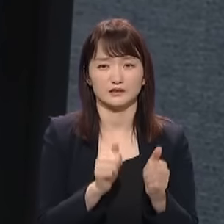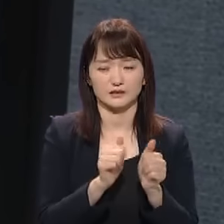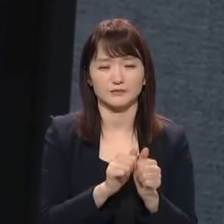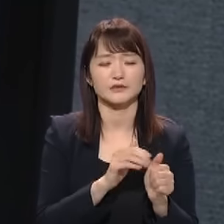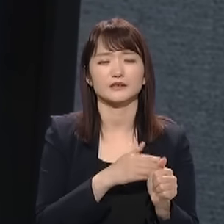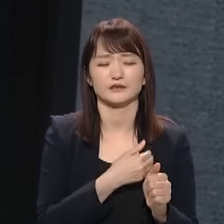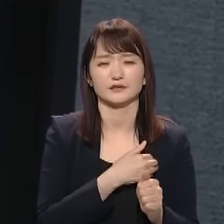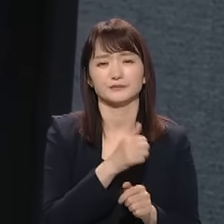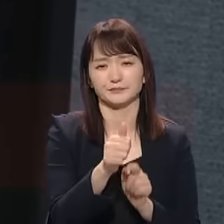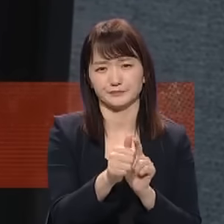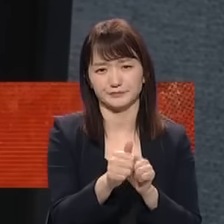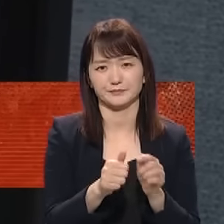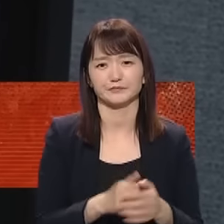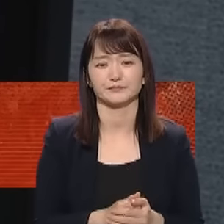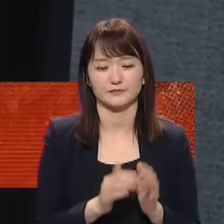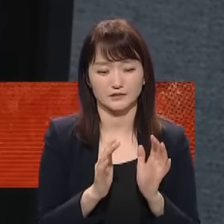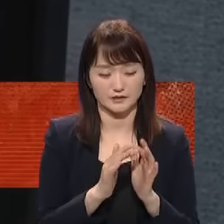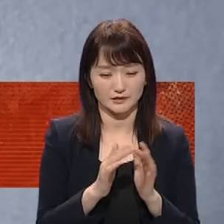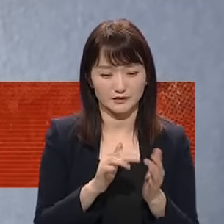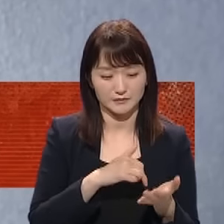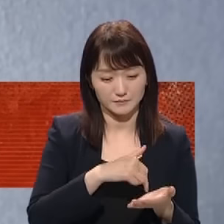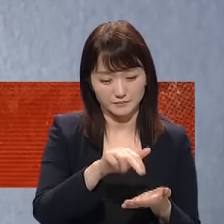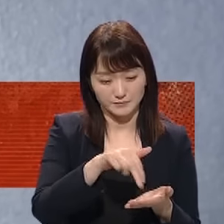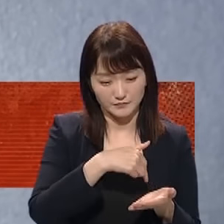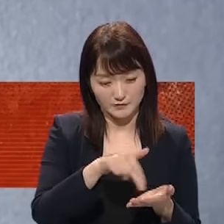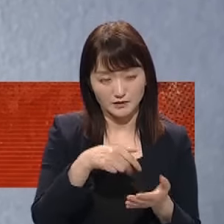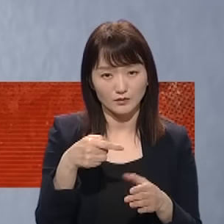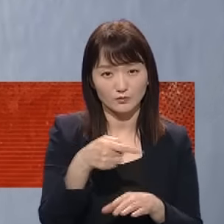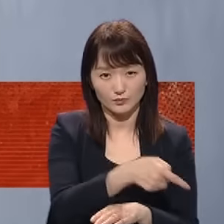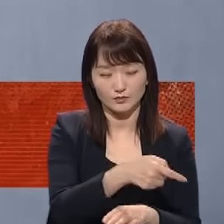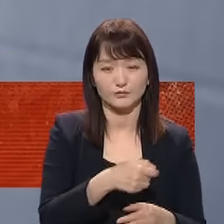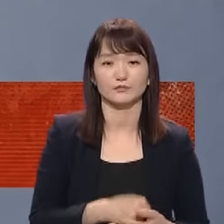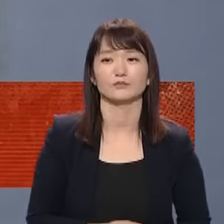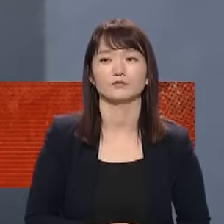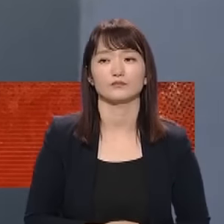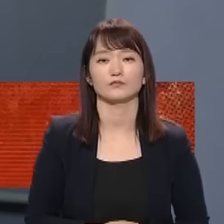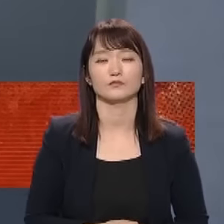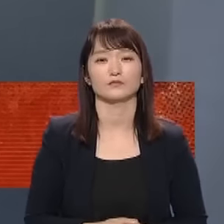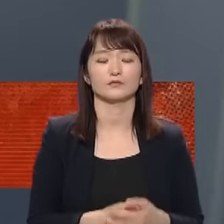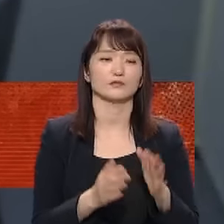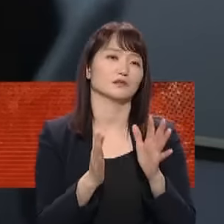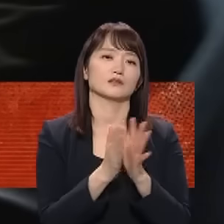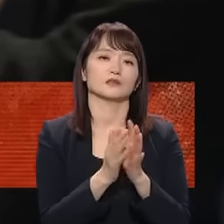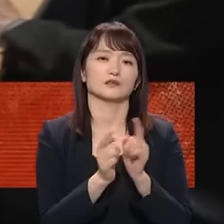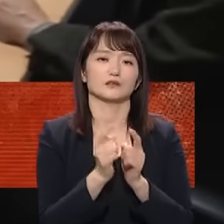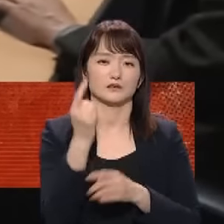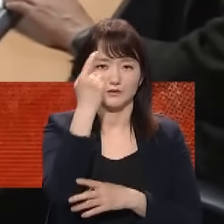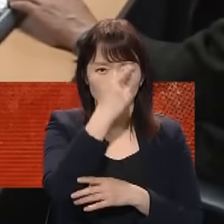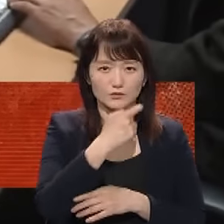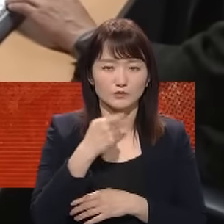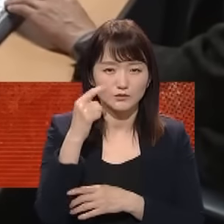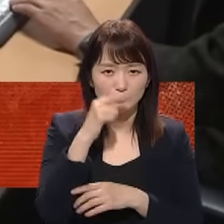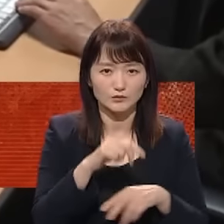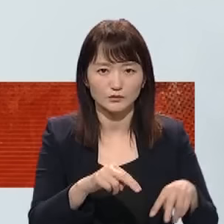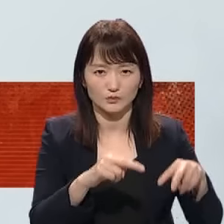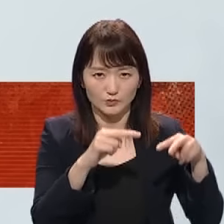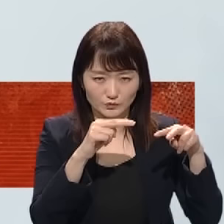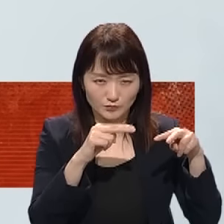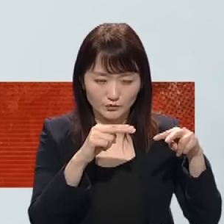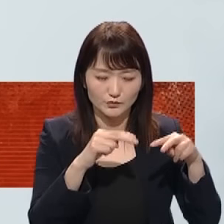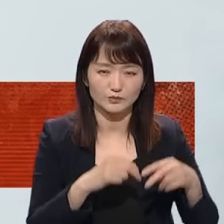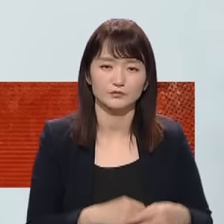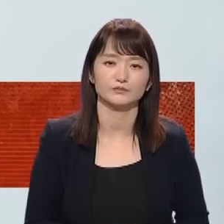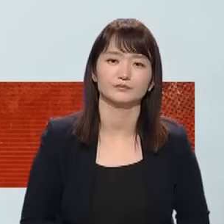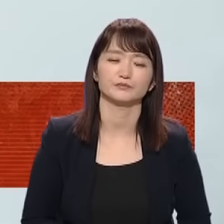겁니다. 그래서 이제 온라인 채팅을 갖다가 이제 그 벗어나서 아예 그냥 직접 얼굴을 갖다가 맞다는 그런 어떤